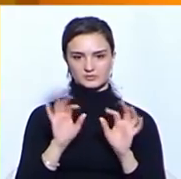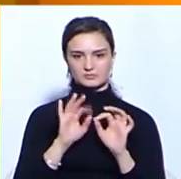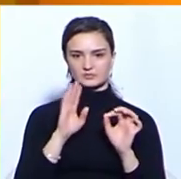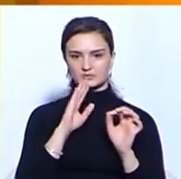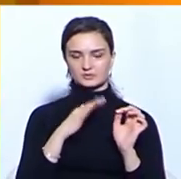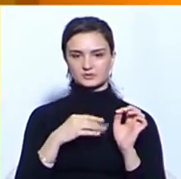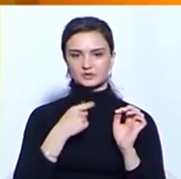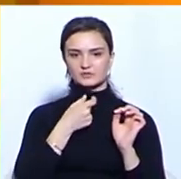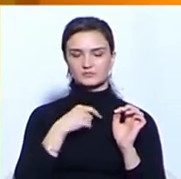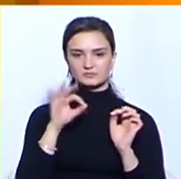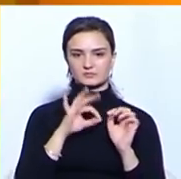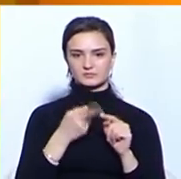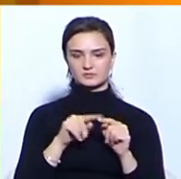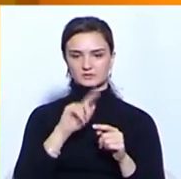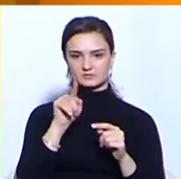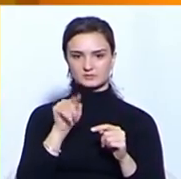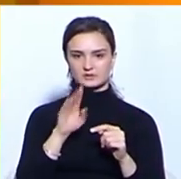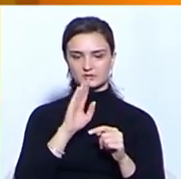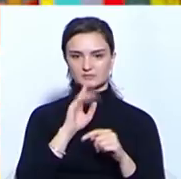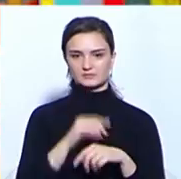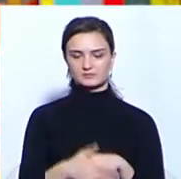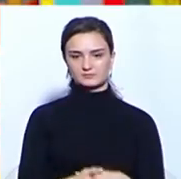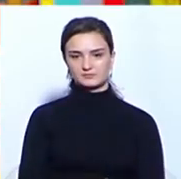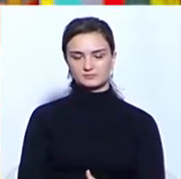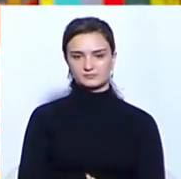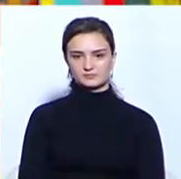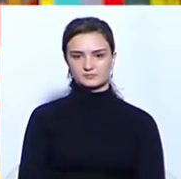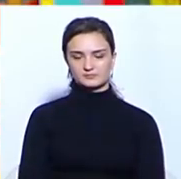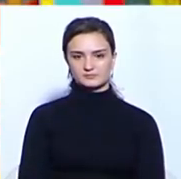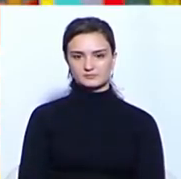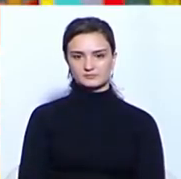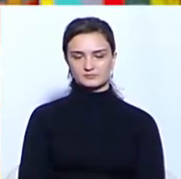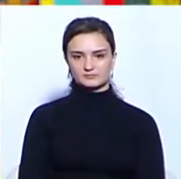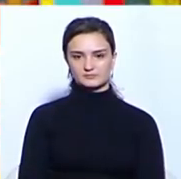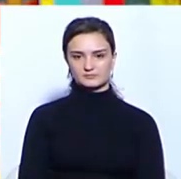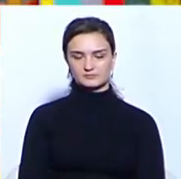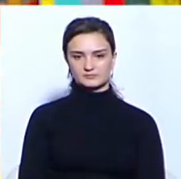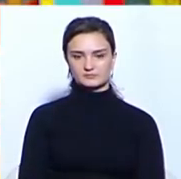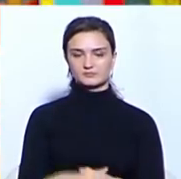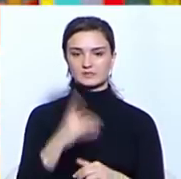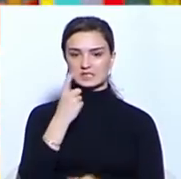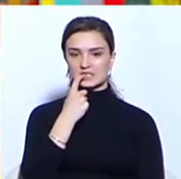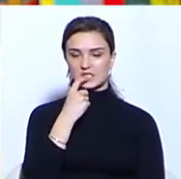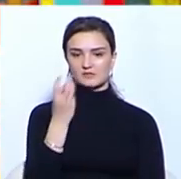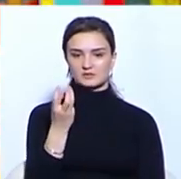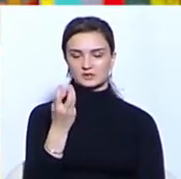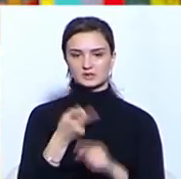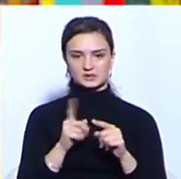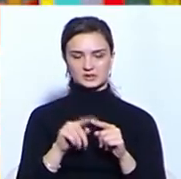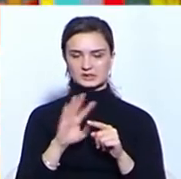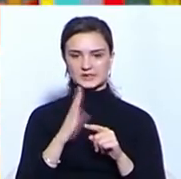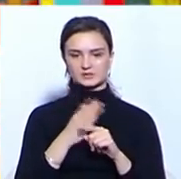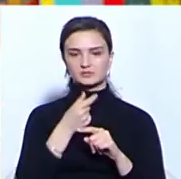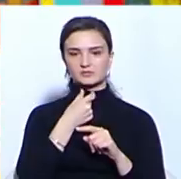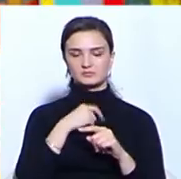საშუალო გარეულობასთან დაკავშირებით, იმიტომ დასვა ქალბატონმა. კი ბატონო. ეცით ერთი საკვერცხი ჯერ ეს ერთი არსდის